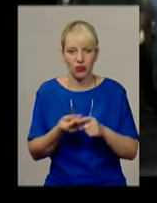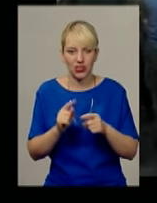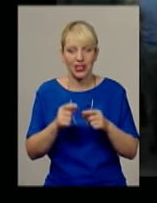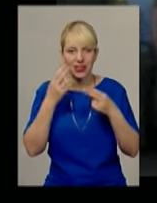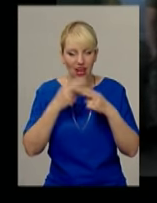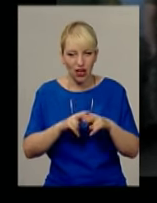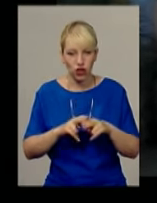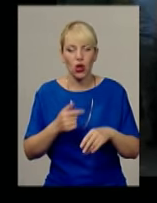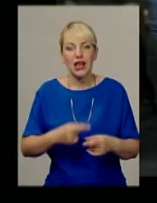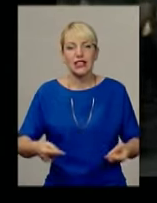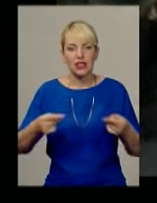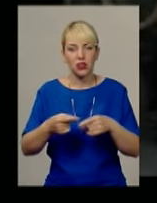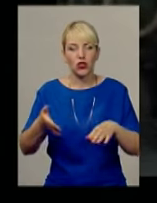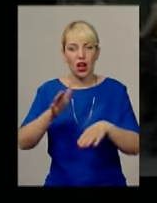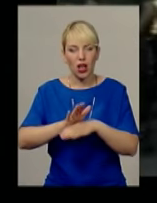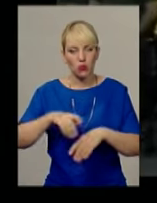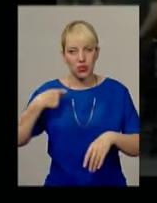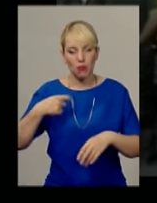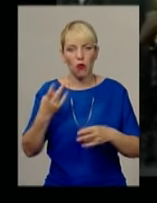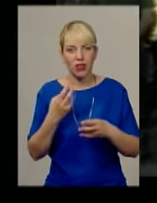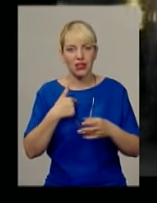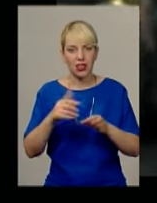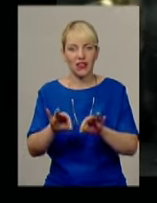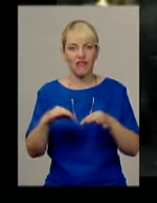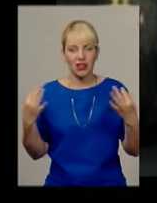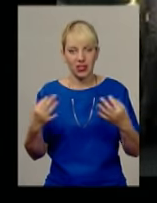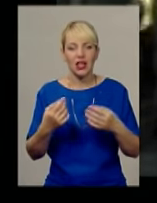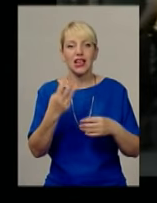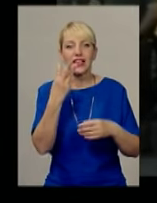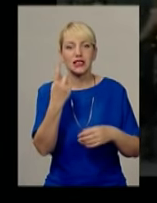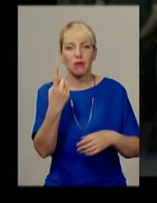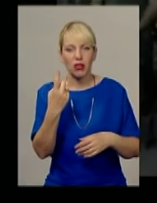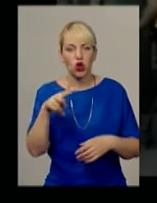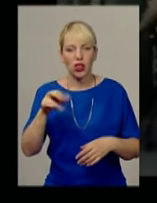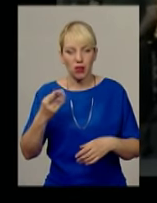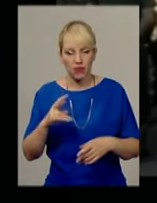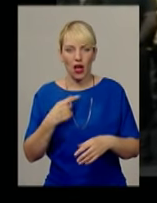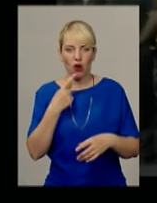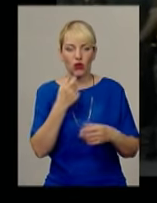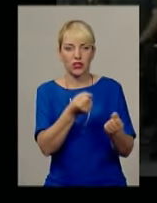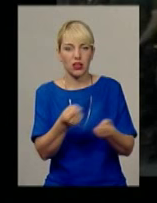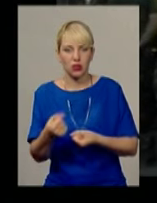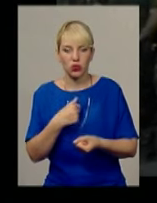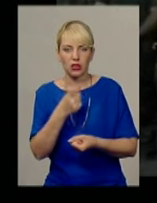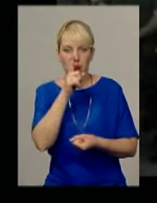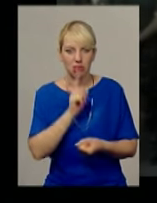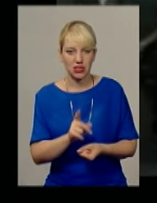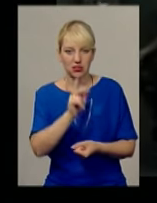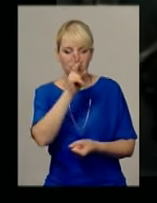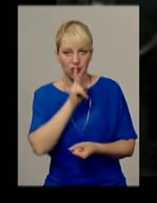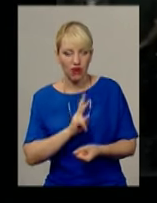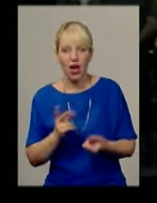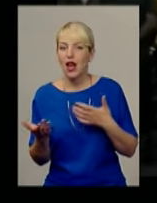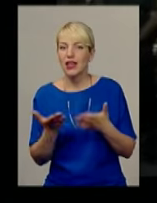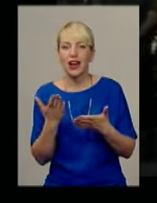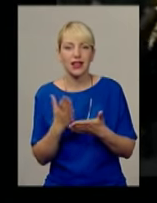10 днів до 31 липня. Зараз вже нам поясняють, на місяць нас затримують, на два нас затримують. Яка для